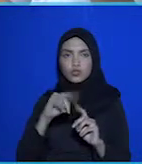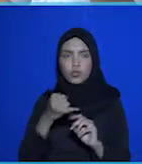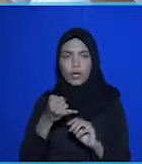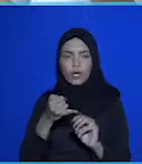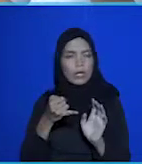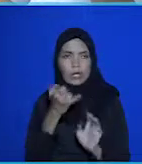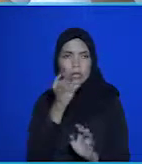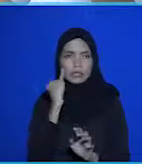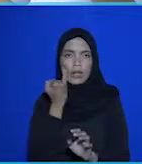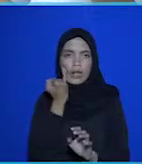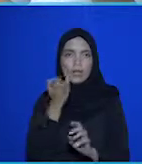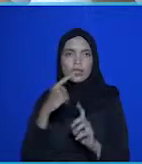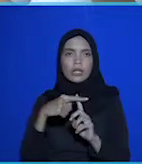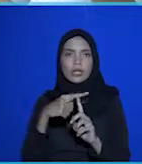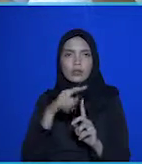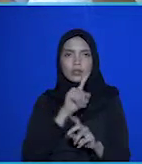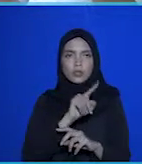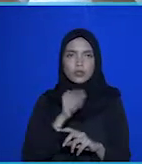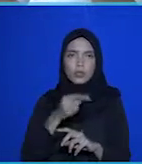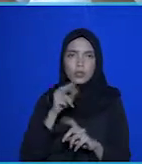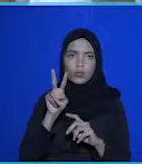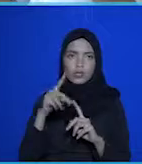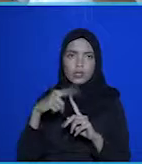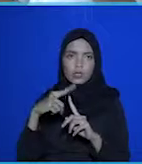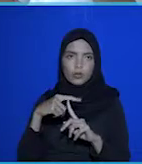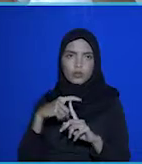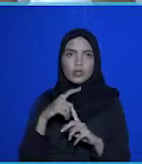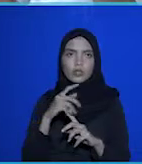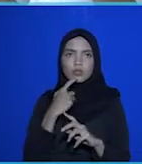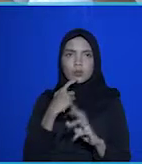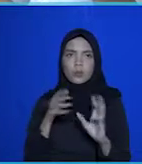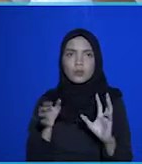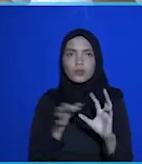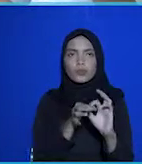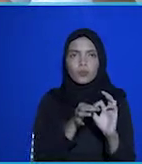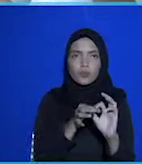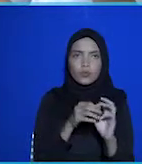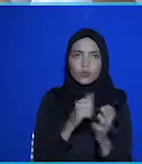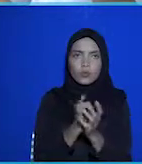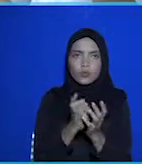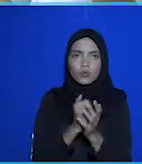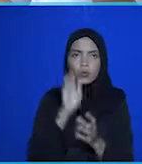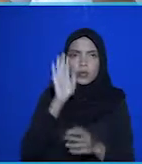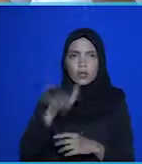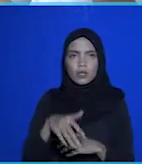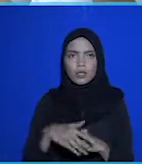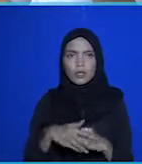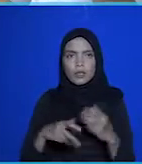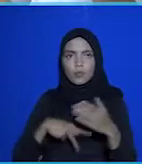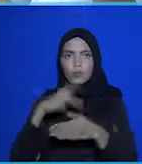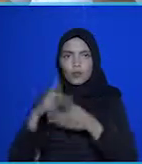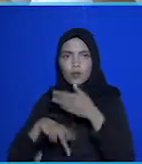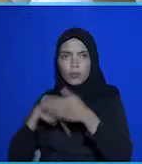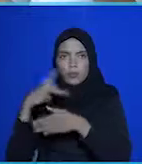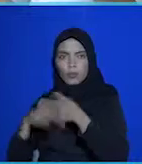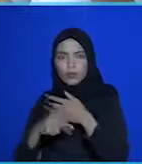1,2 triliun ya. Ini mudah-mudahan pelaksanaan kita akan akselerasi, kita akan percepat ya, supaya betul-betul nanti program atau